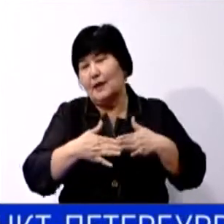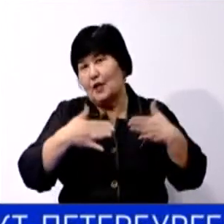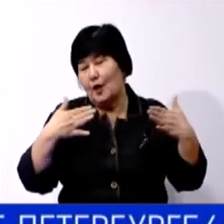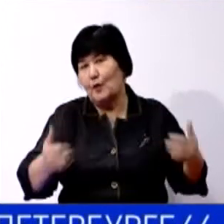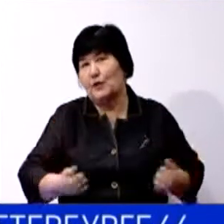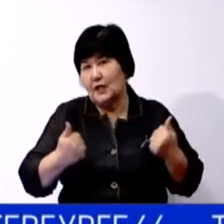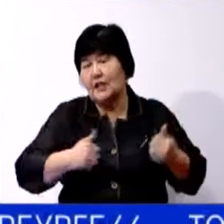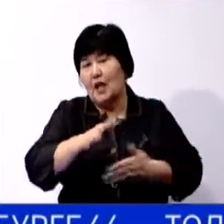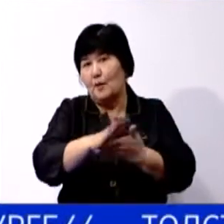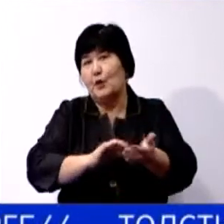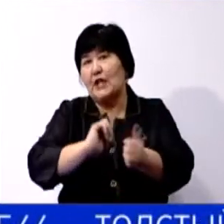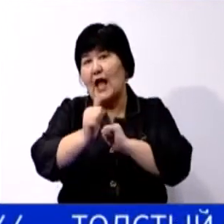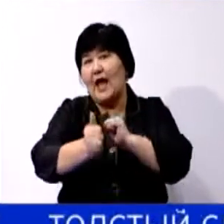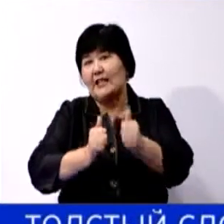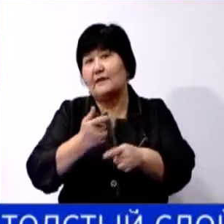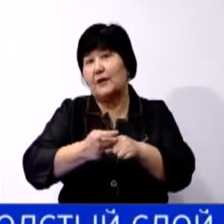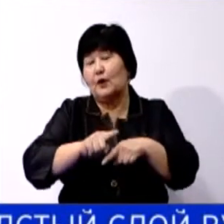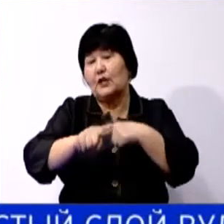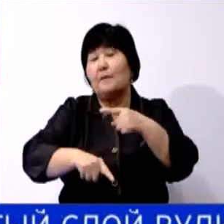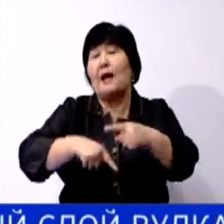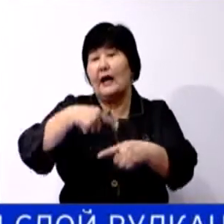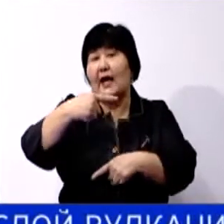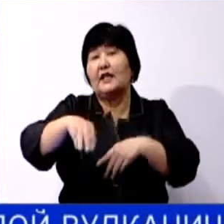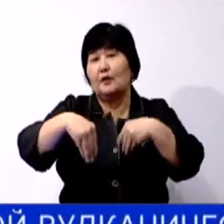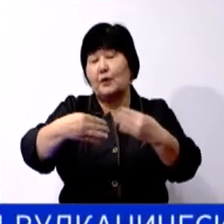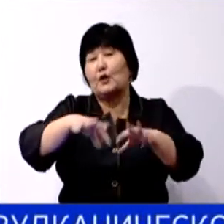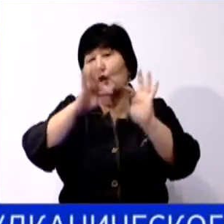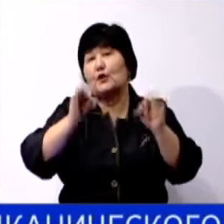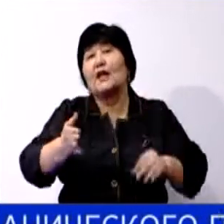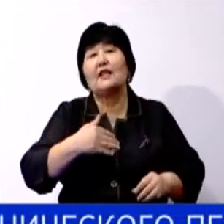стремление продолжить эстафету, которая от поколения в поколение передает искусство наших предков.